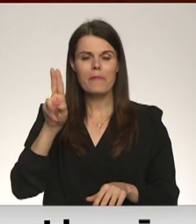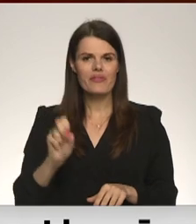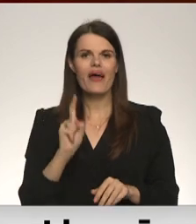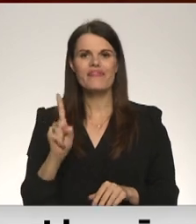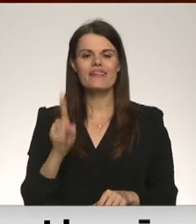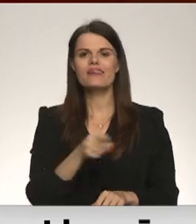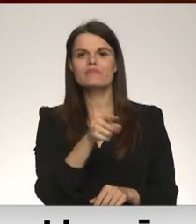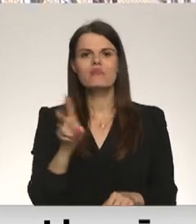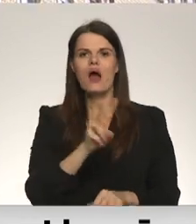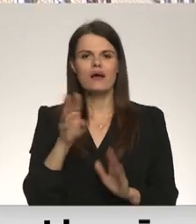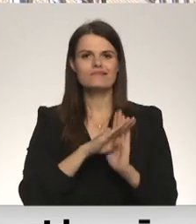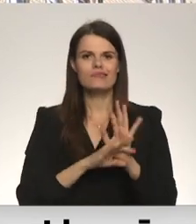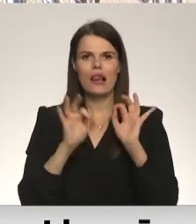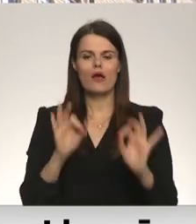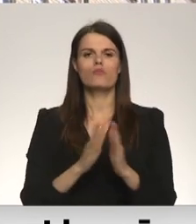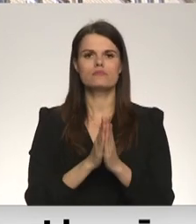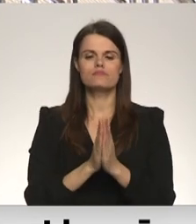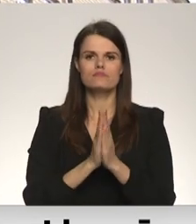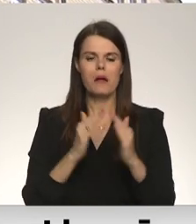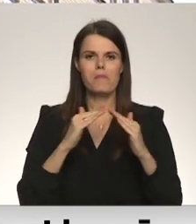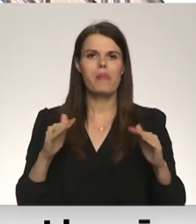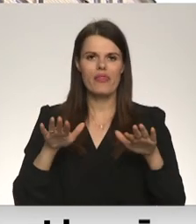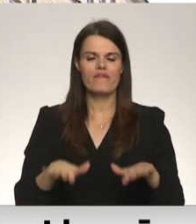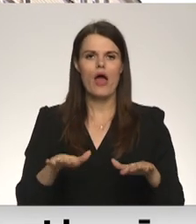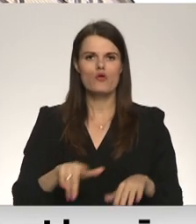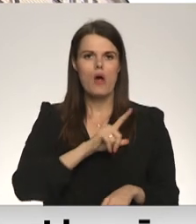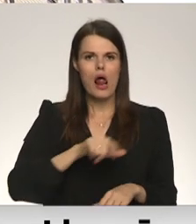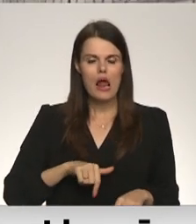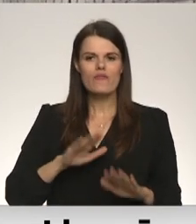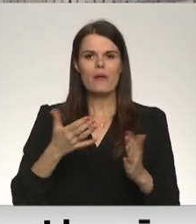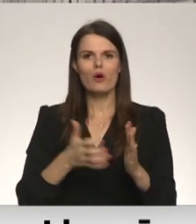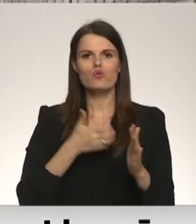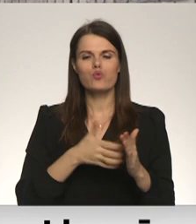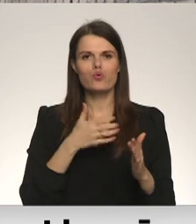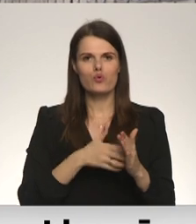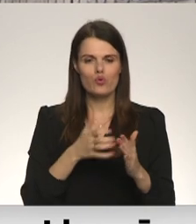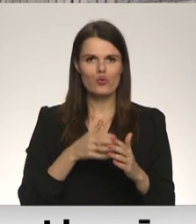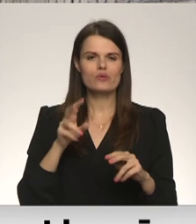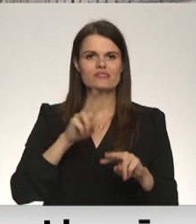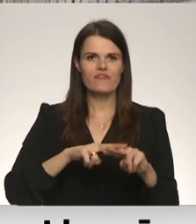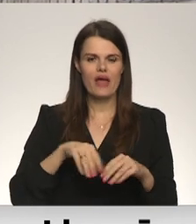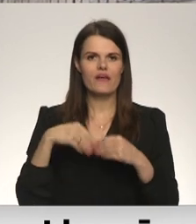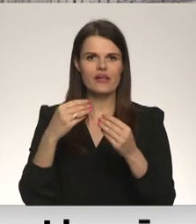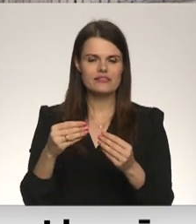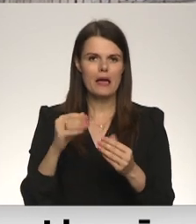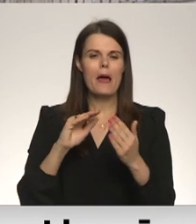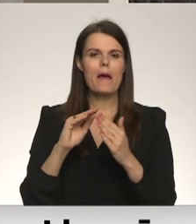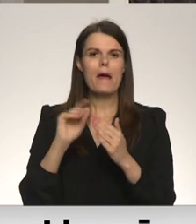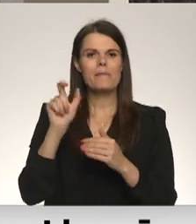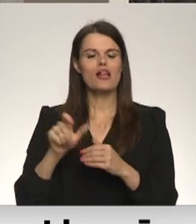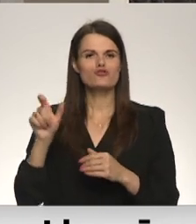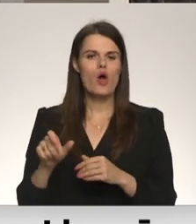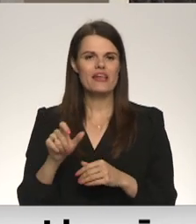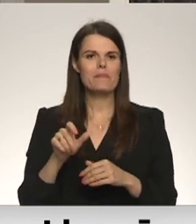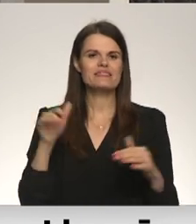kuri likumīgi ir lūguši patvērumu Latvijā, bet kuru izmitināšanai trūkst vietas pilsonības un migrācijas lietu pārvaldes